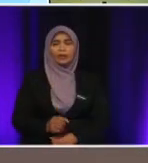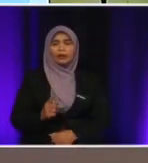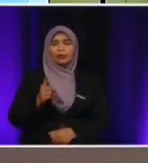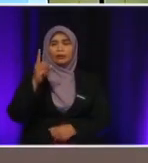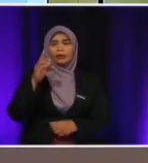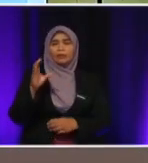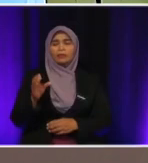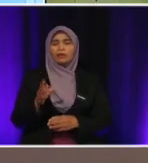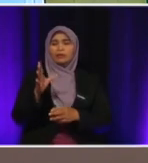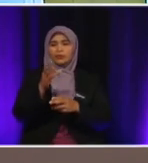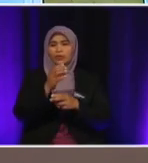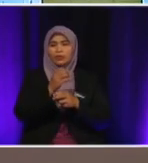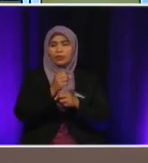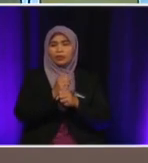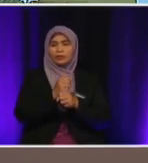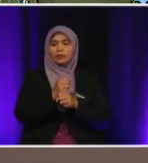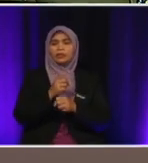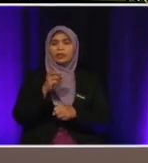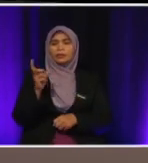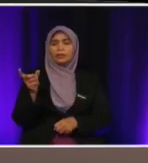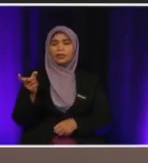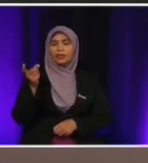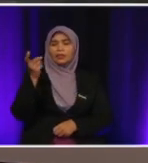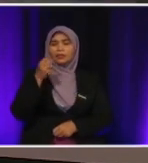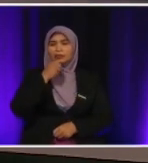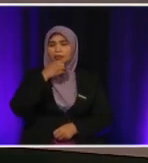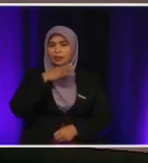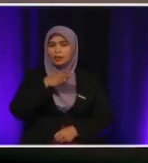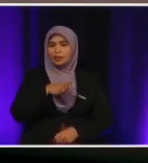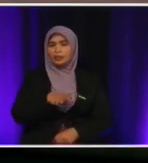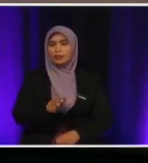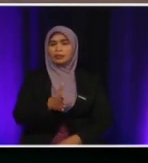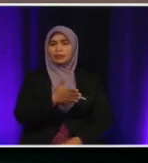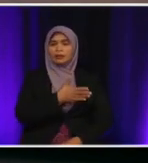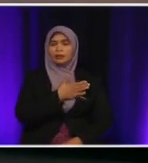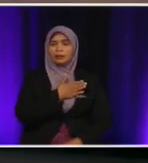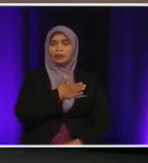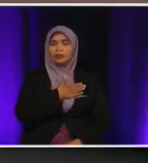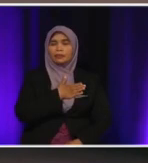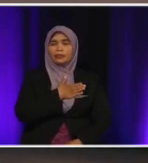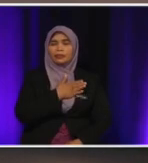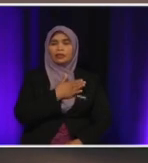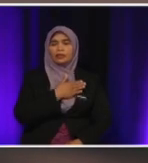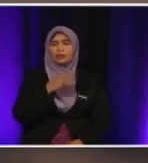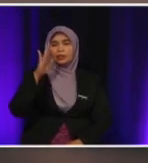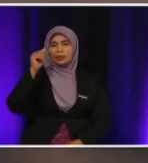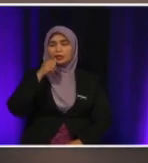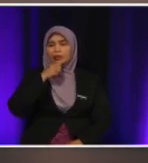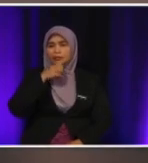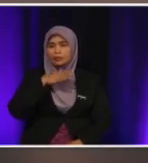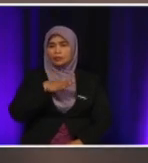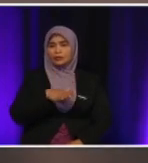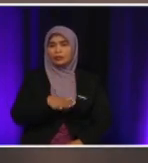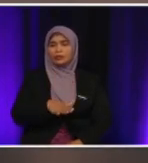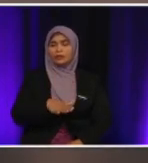Allahumma sholli wasallim ala sayyidina muhammad Ya Rasulullah